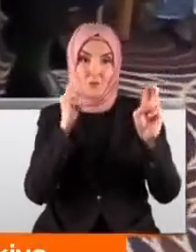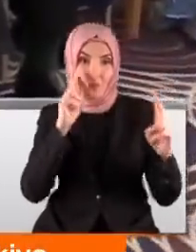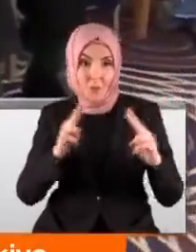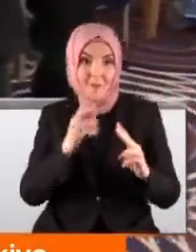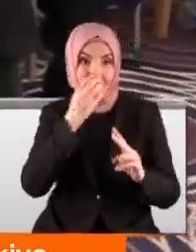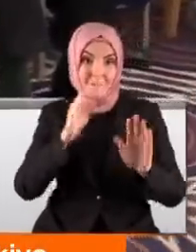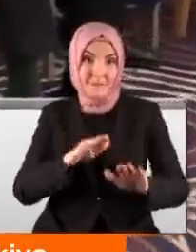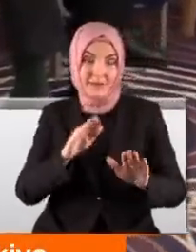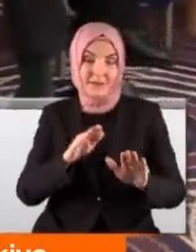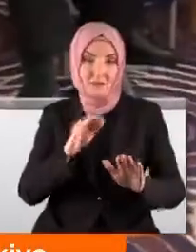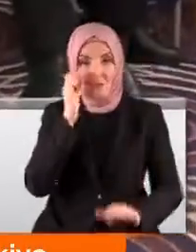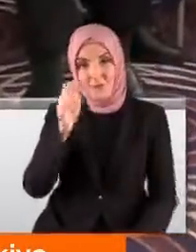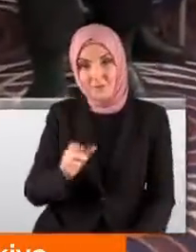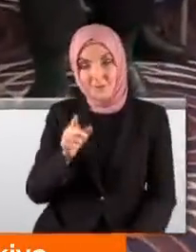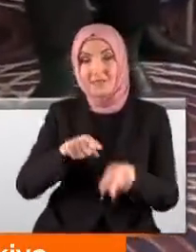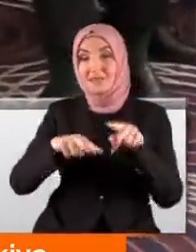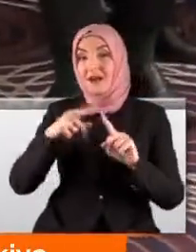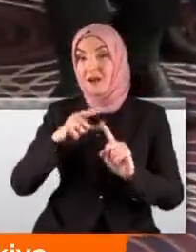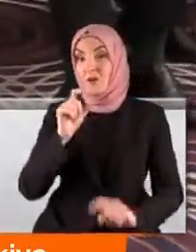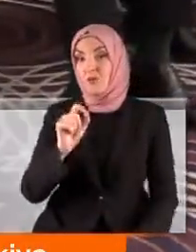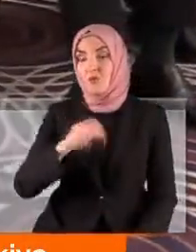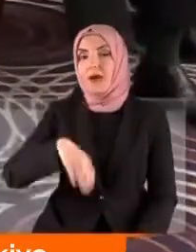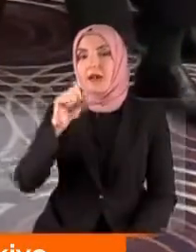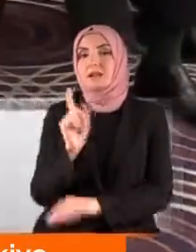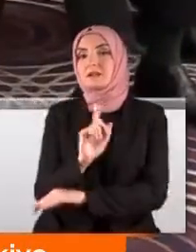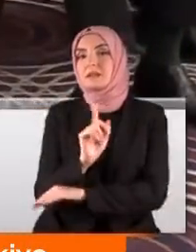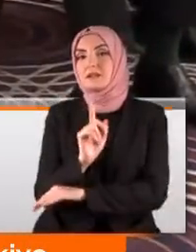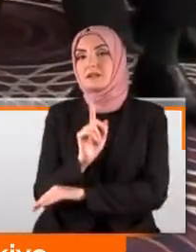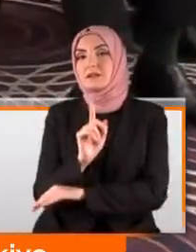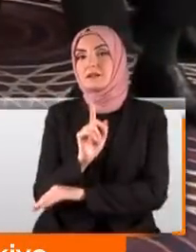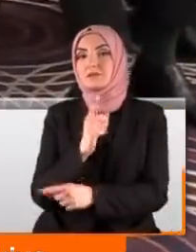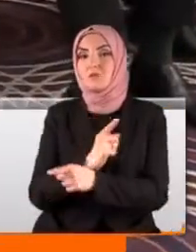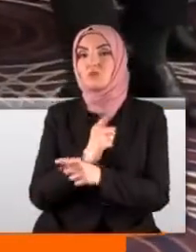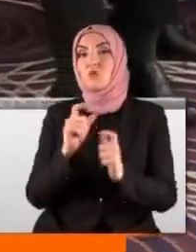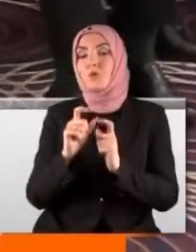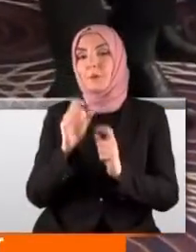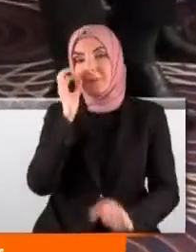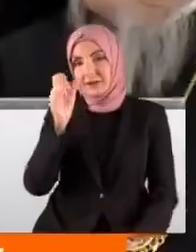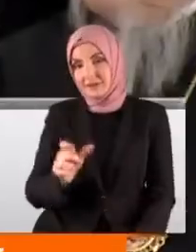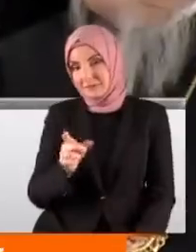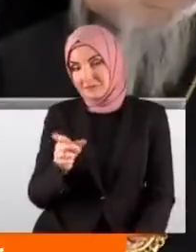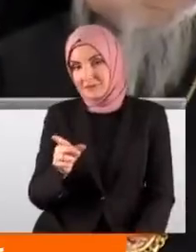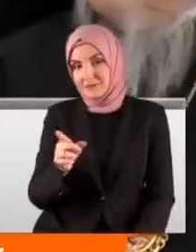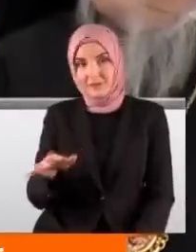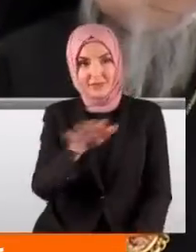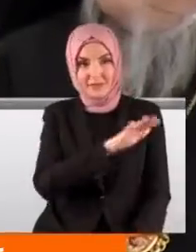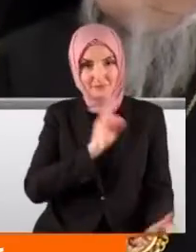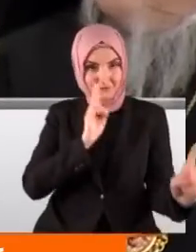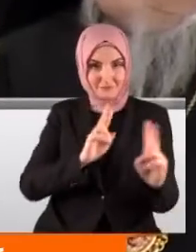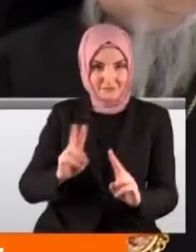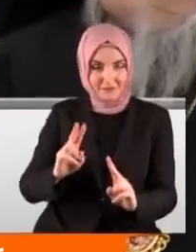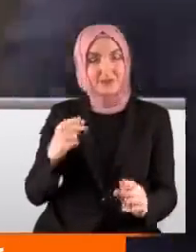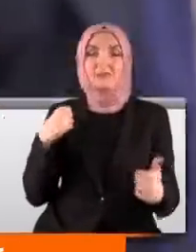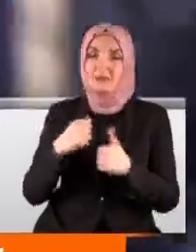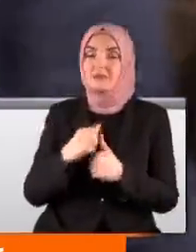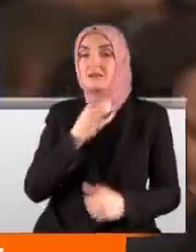Özellikle NATO Genel Sekreteri Stoltenberg'e huzurlarınızda ayrıca teşekkür